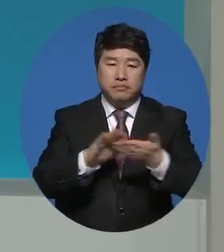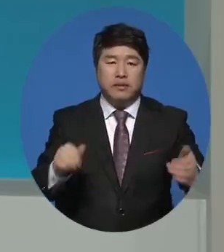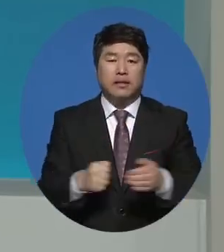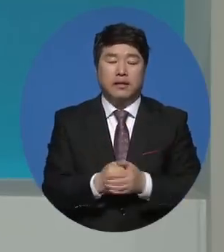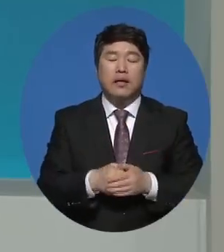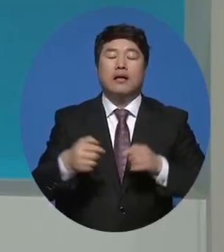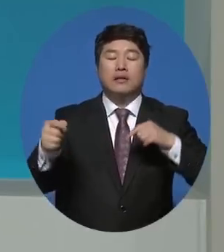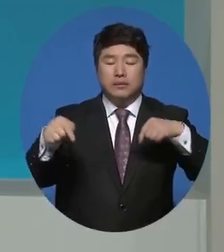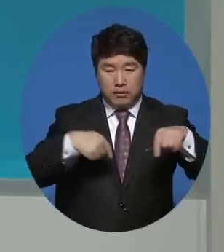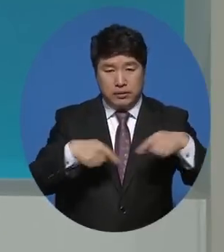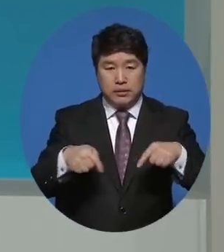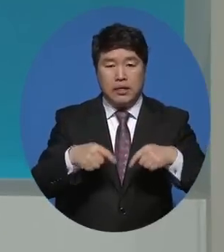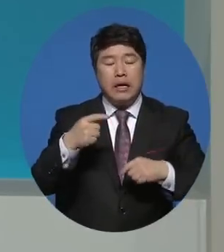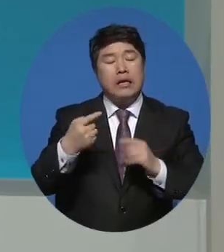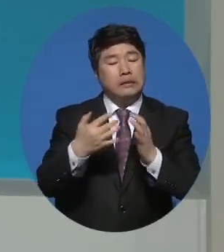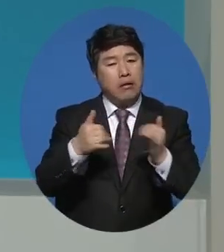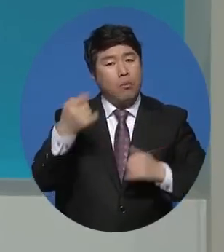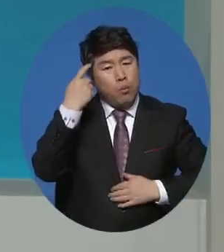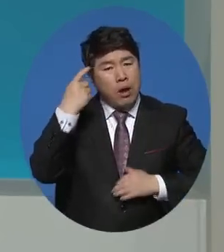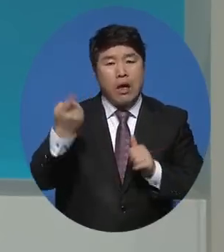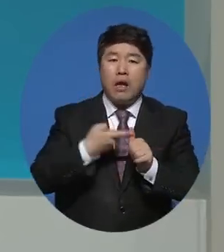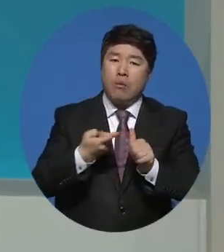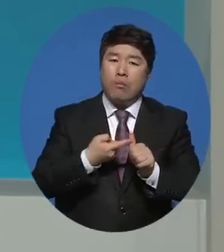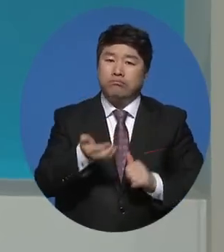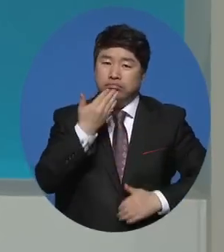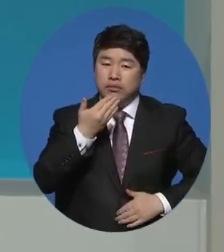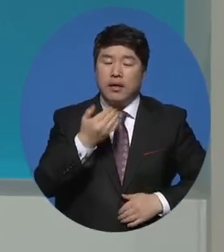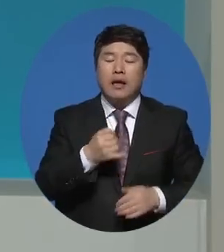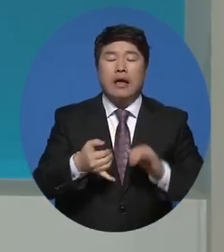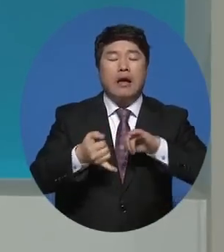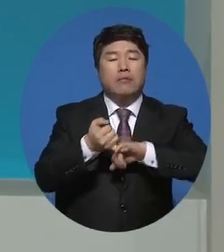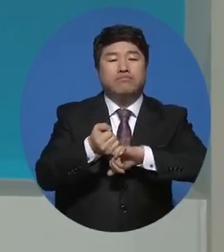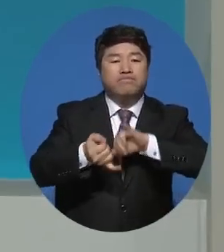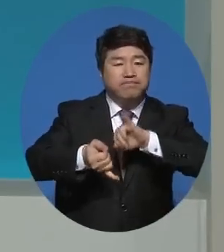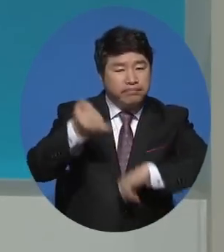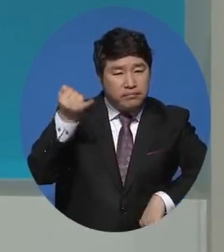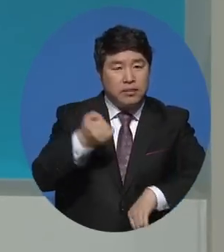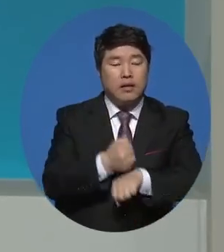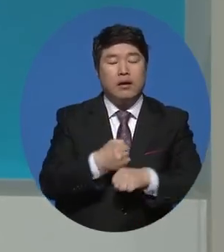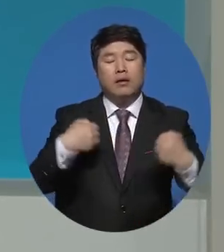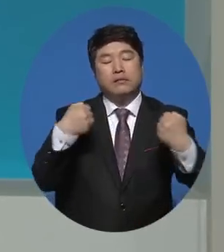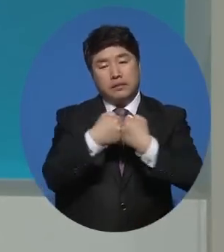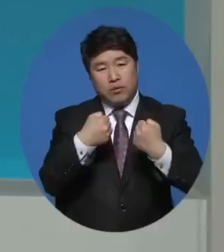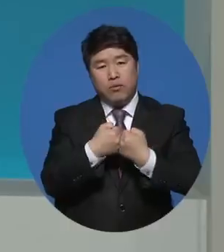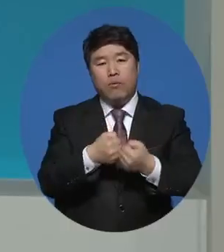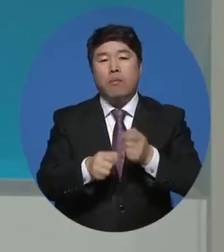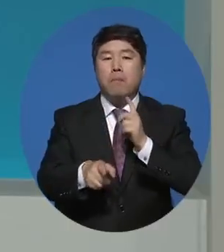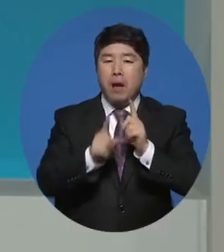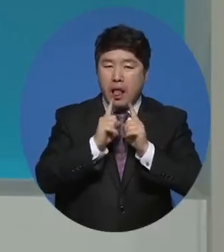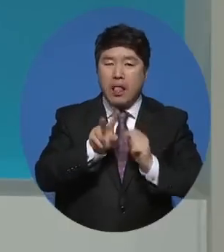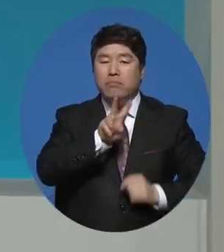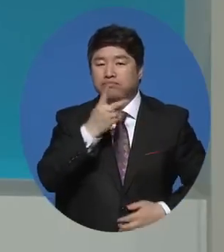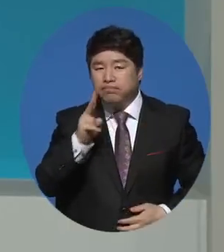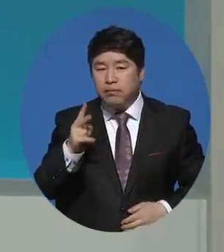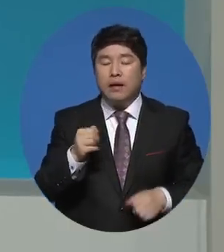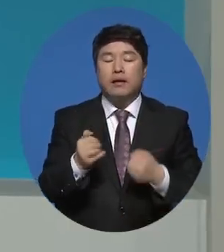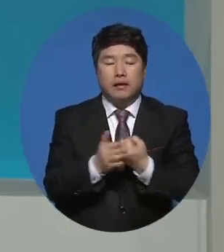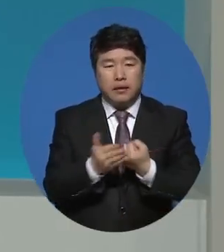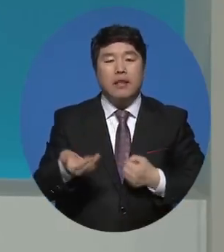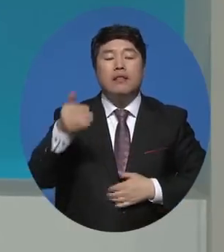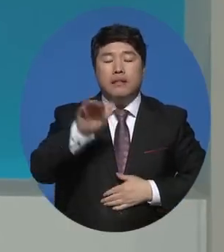정치인 왜 욕 먹습니까 약속 안 지키고 싸우고 말 바꾸고 하는데 바로